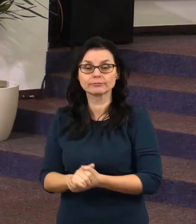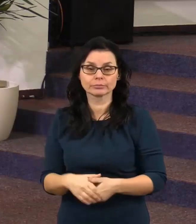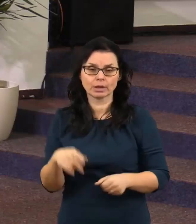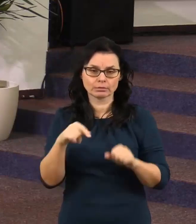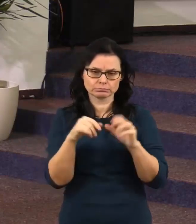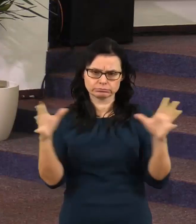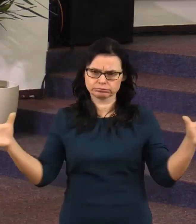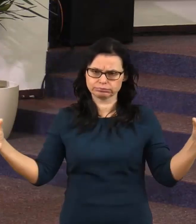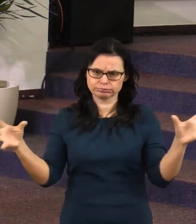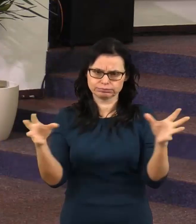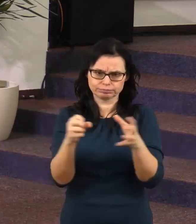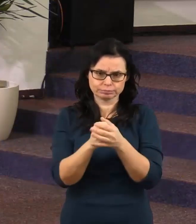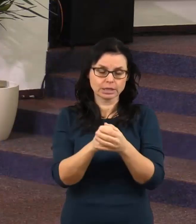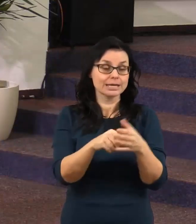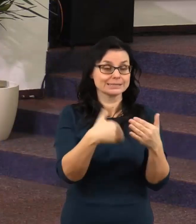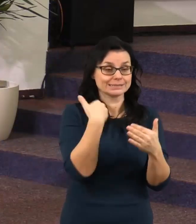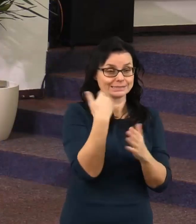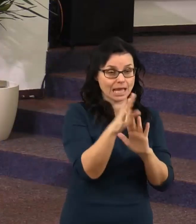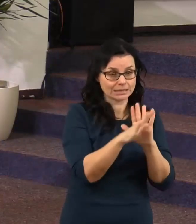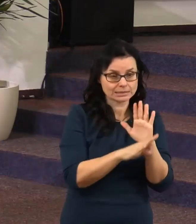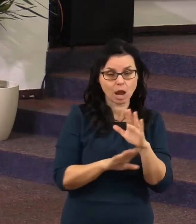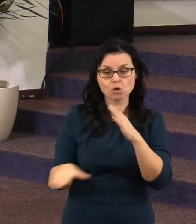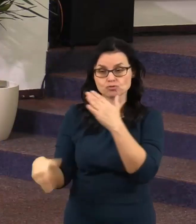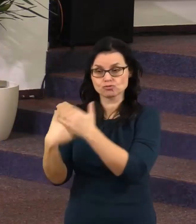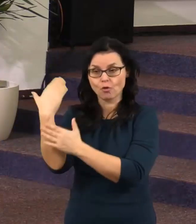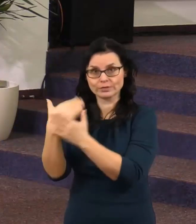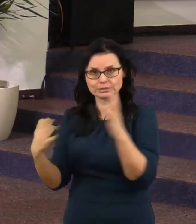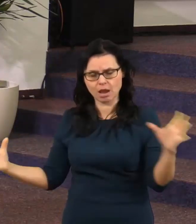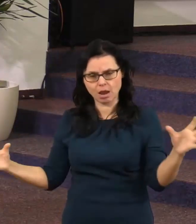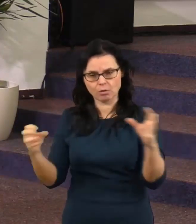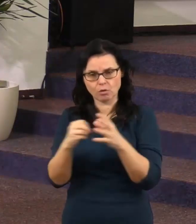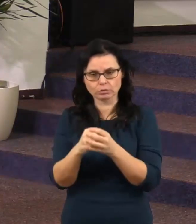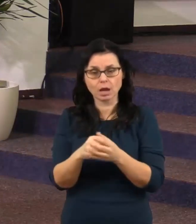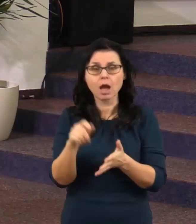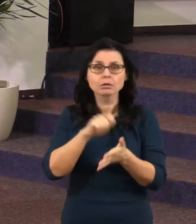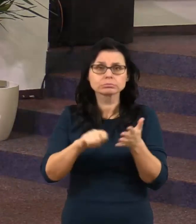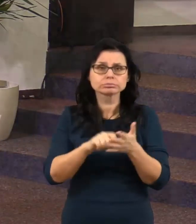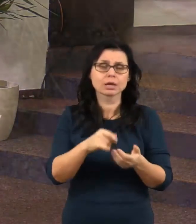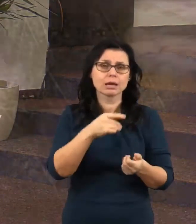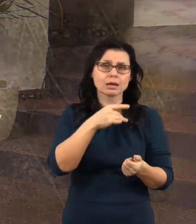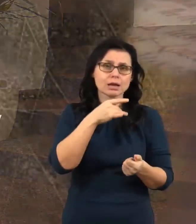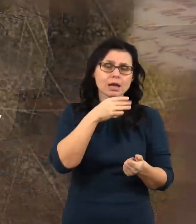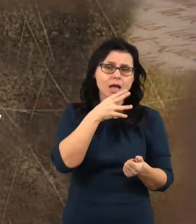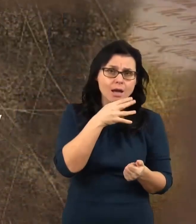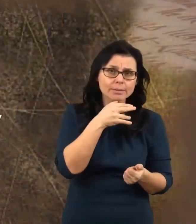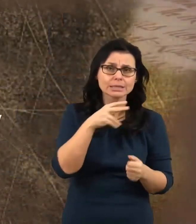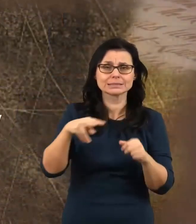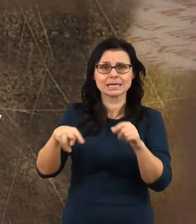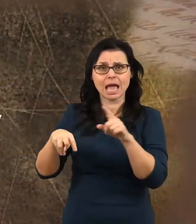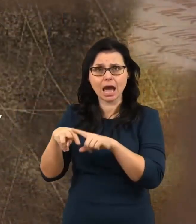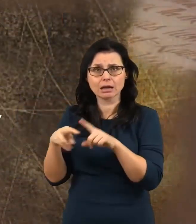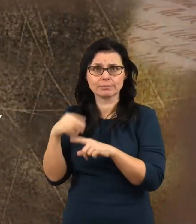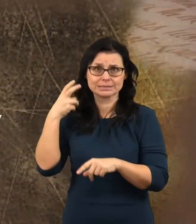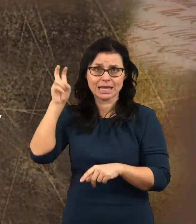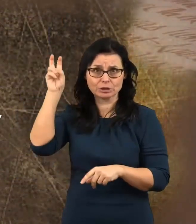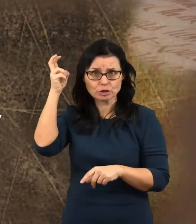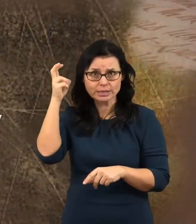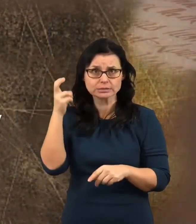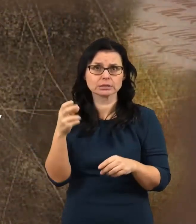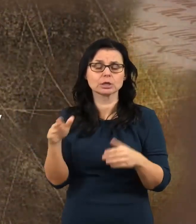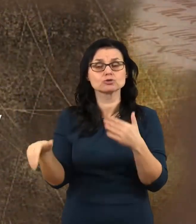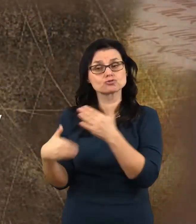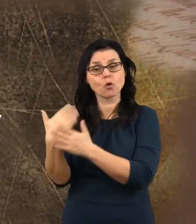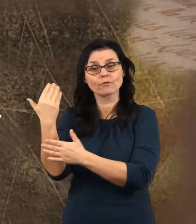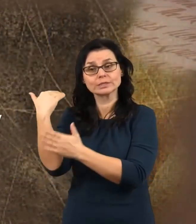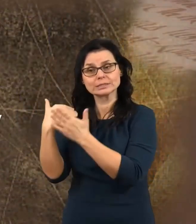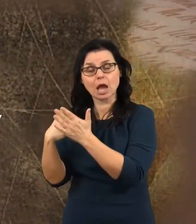starý a nový zákon. Bible je psaná hebrejsky, aramejsky a řecky. Nový zákon v